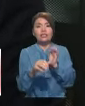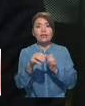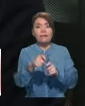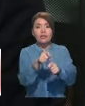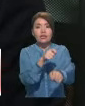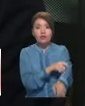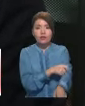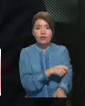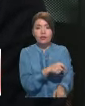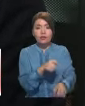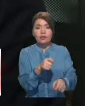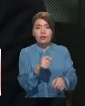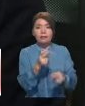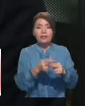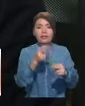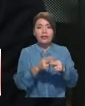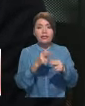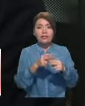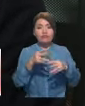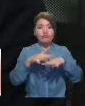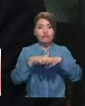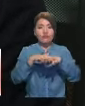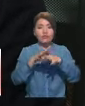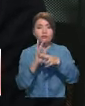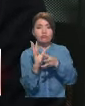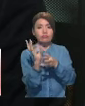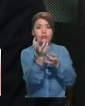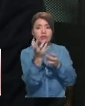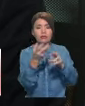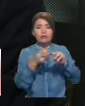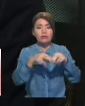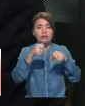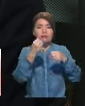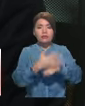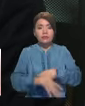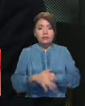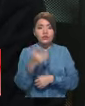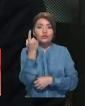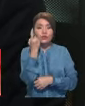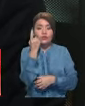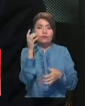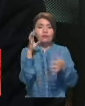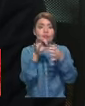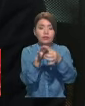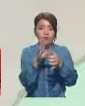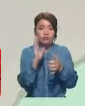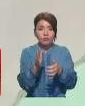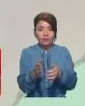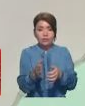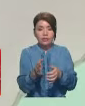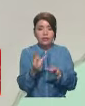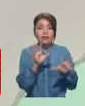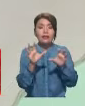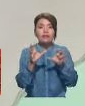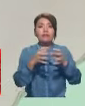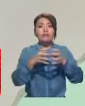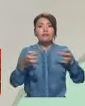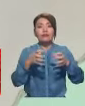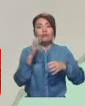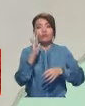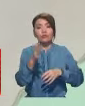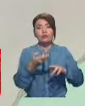60-метровые металлические конструкции, на которых установлены будут базовые станции оператора сотовой связи, по которым будет ловить интернет.